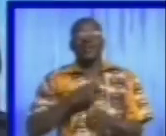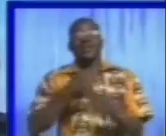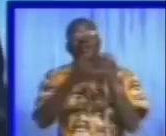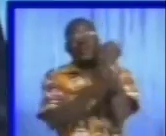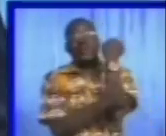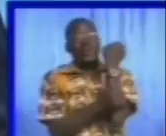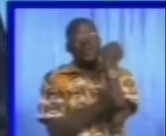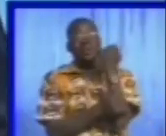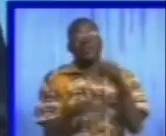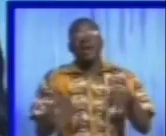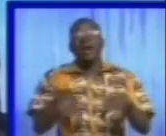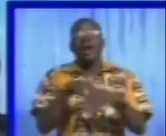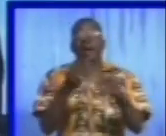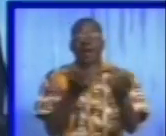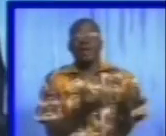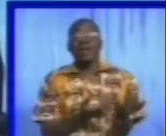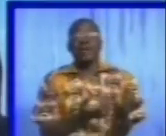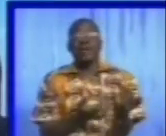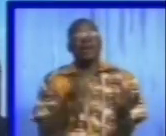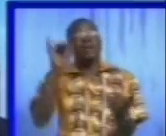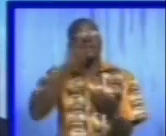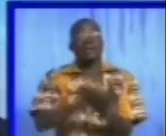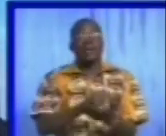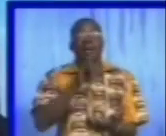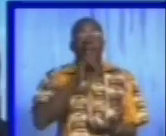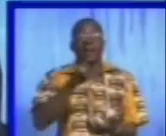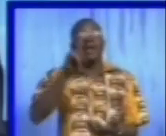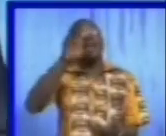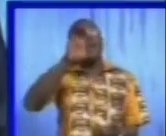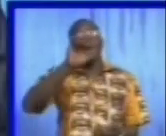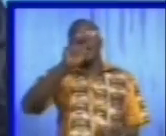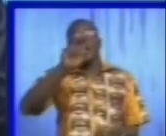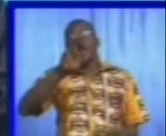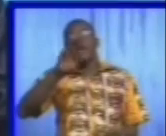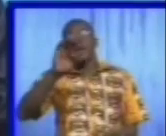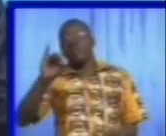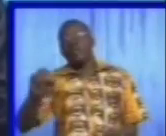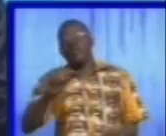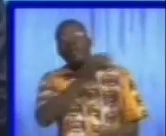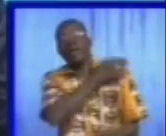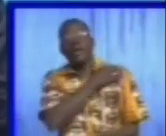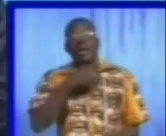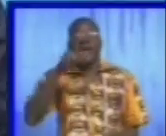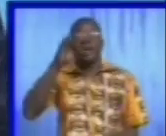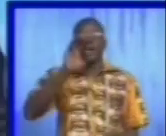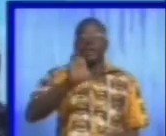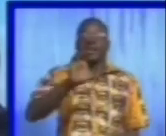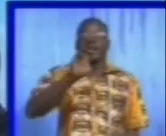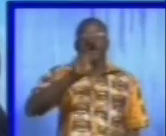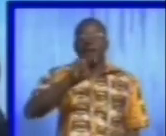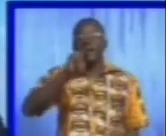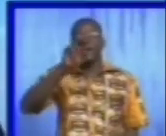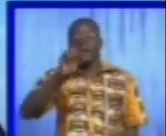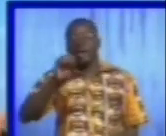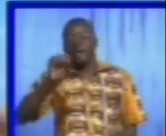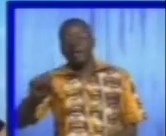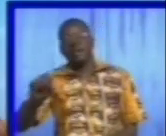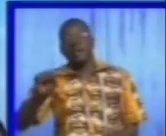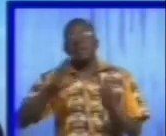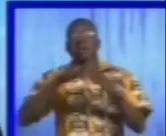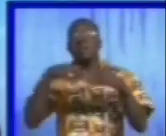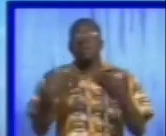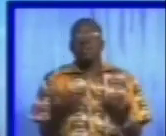attendant, c'est la CARFO et la CNSS qui s'occupent des retraités. Dites-nous, combien